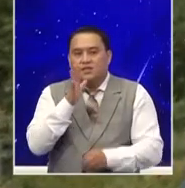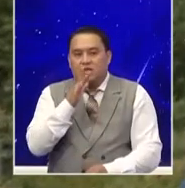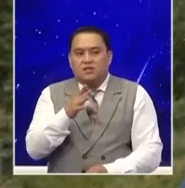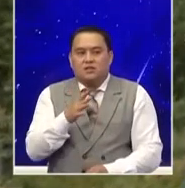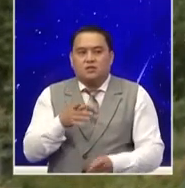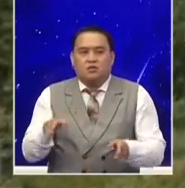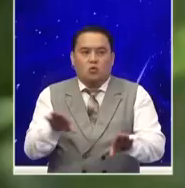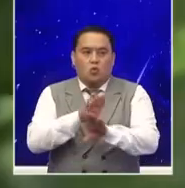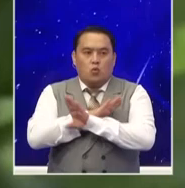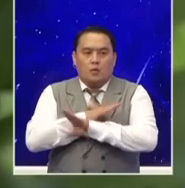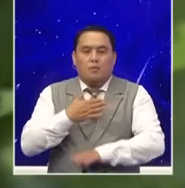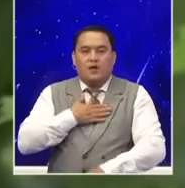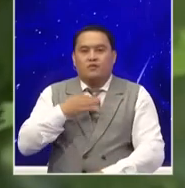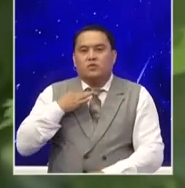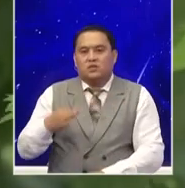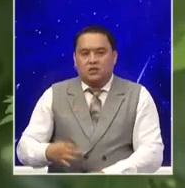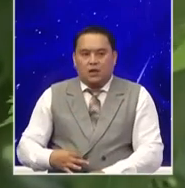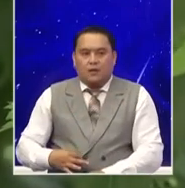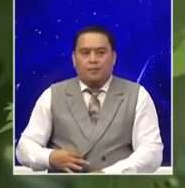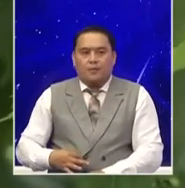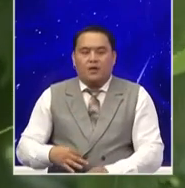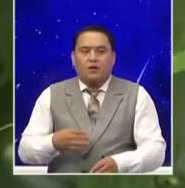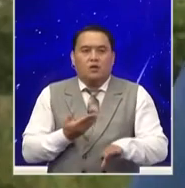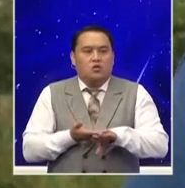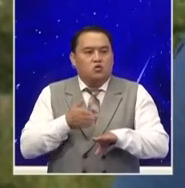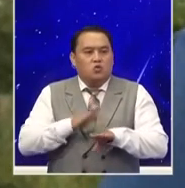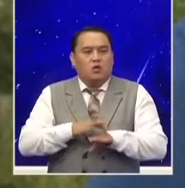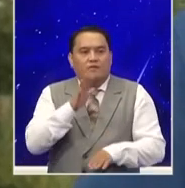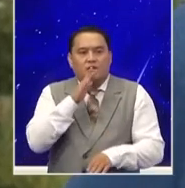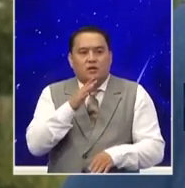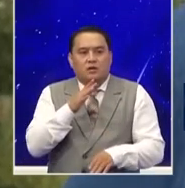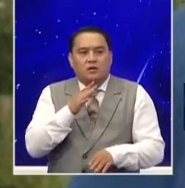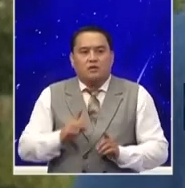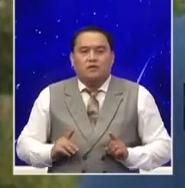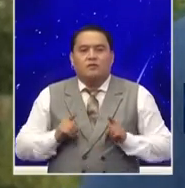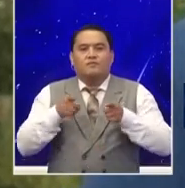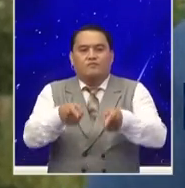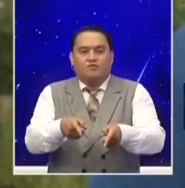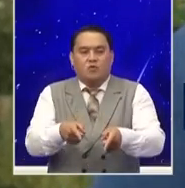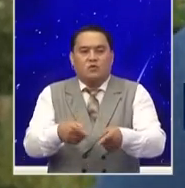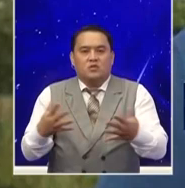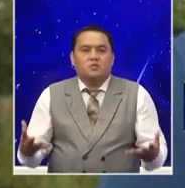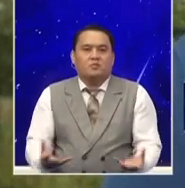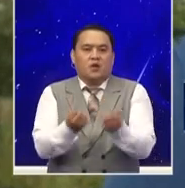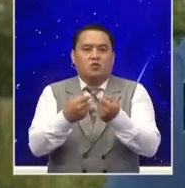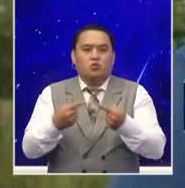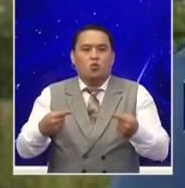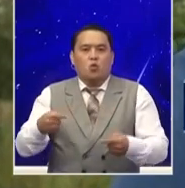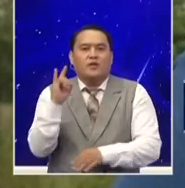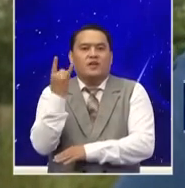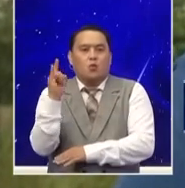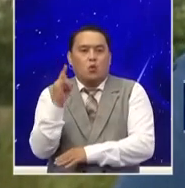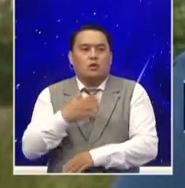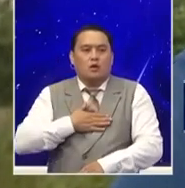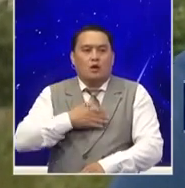со дня смерти моего сына Олжаса. В трудный момент он, не задумываясь, бросился спасать жизнь другого ребенка.